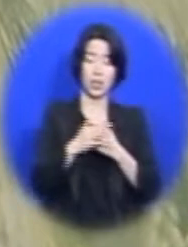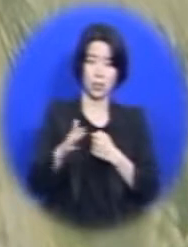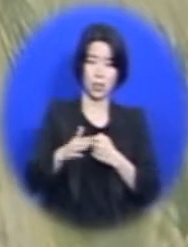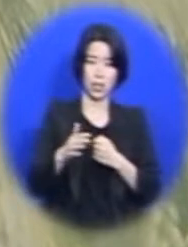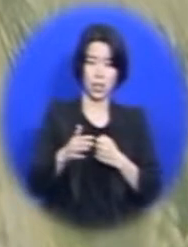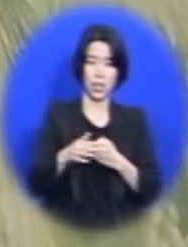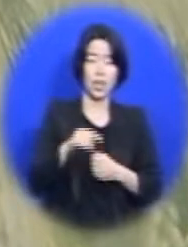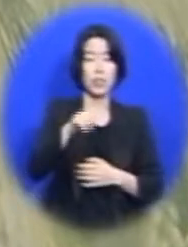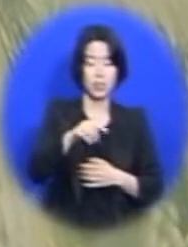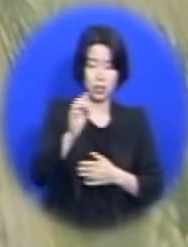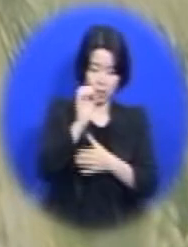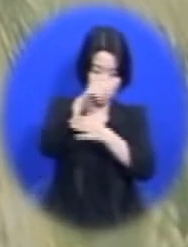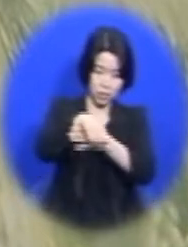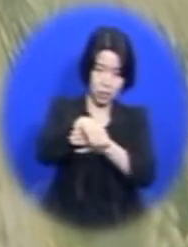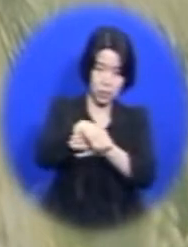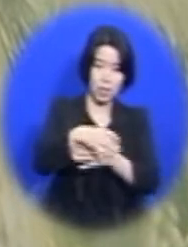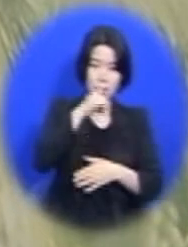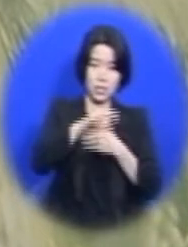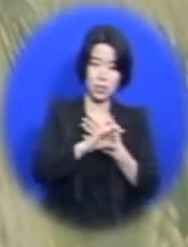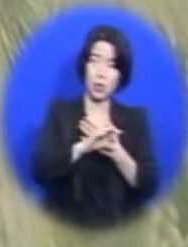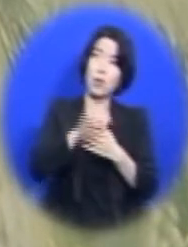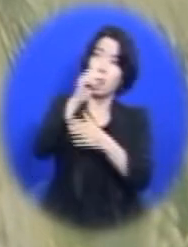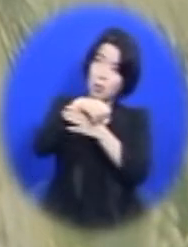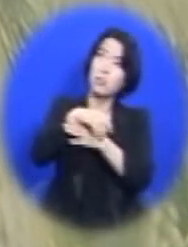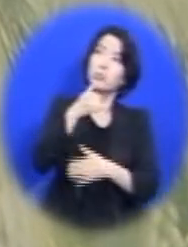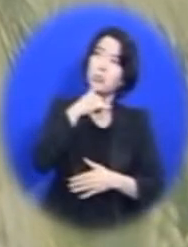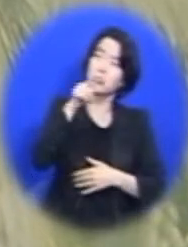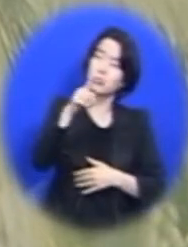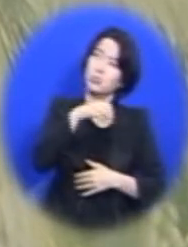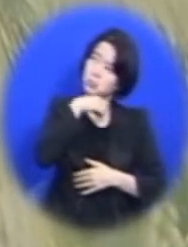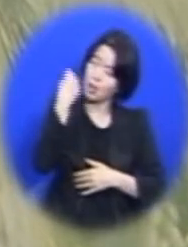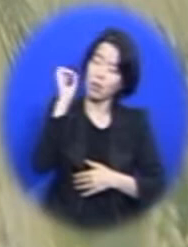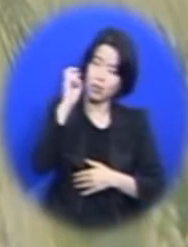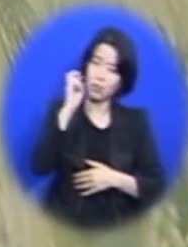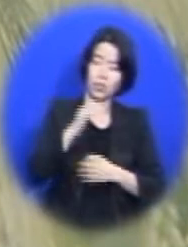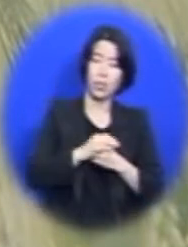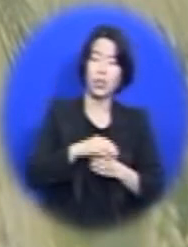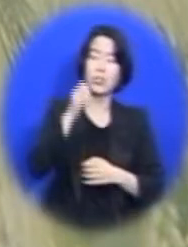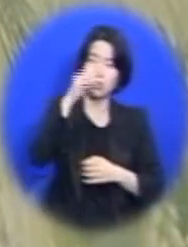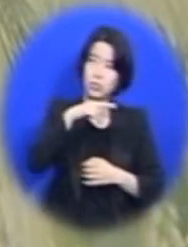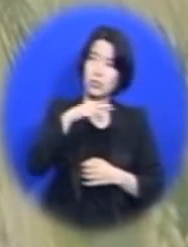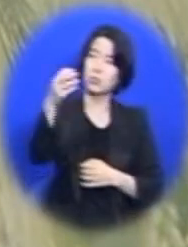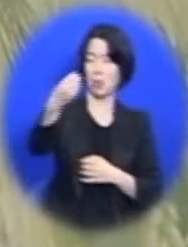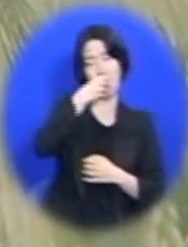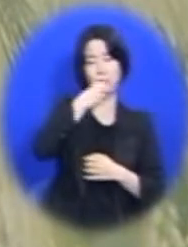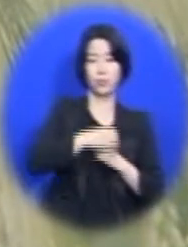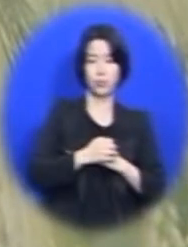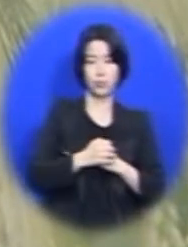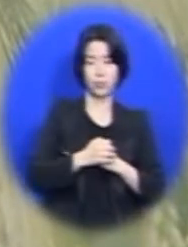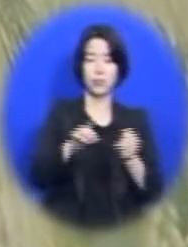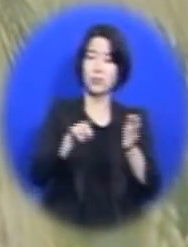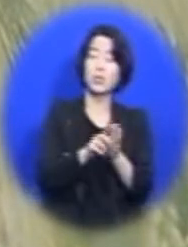그러니 열매가 처음 맺어지니 열매가 맺었네? 맛있겠네? 그리고 먹어버린.